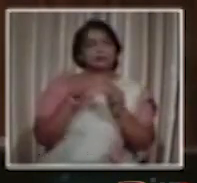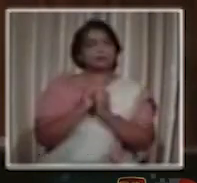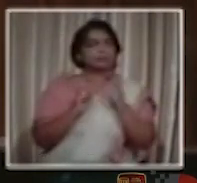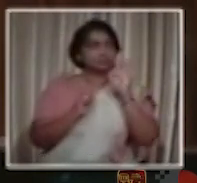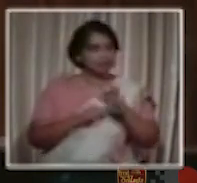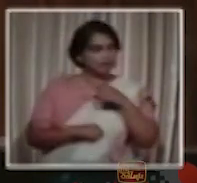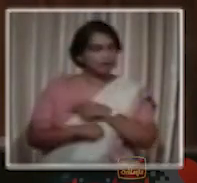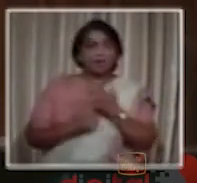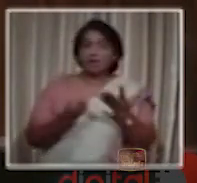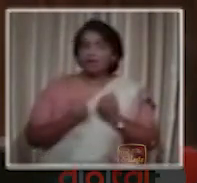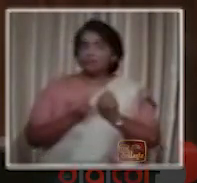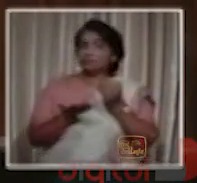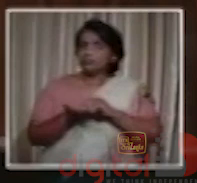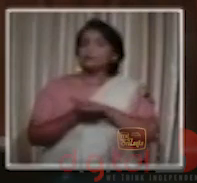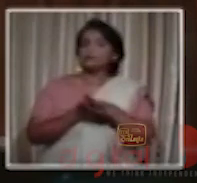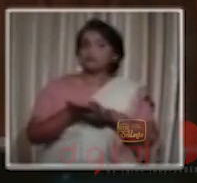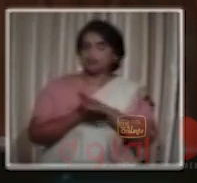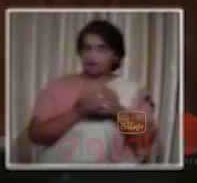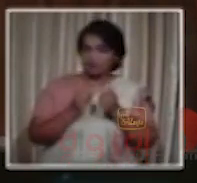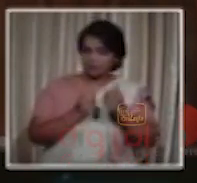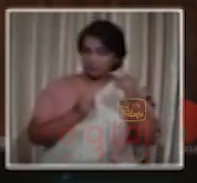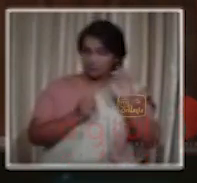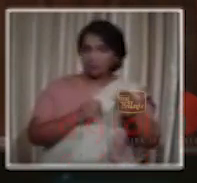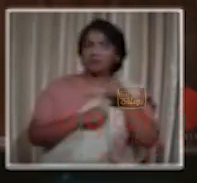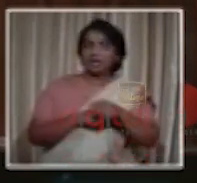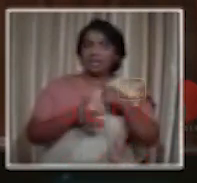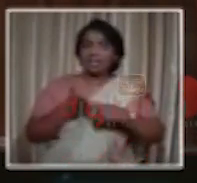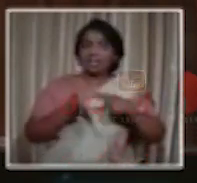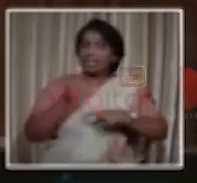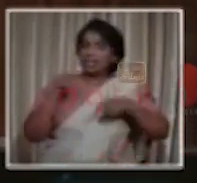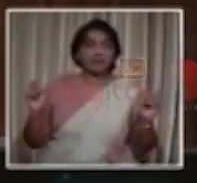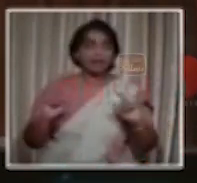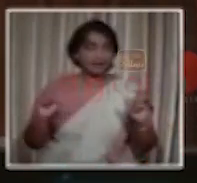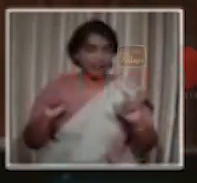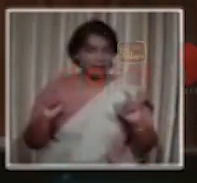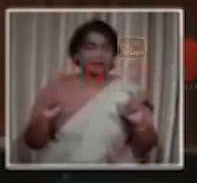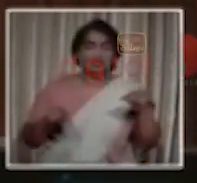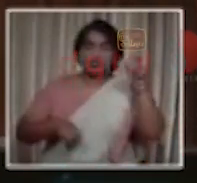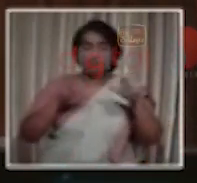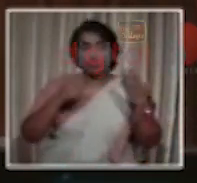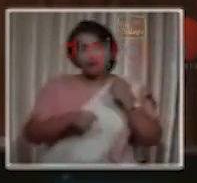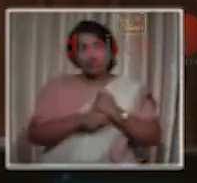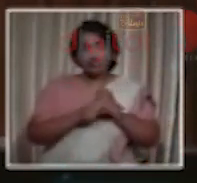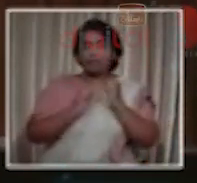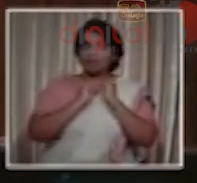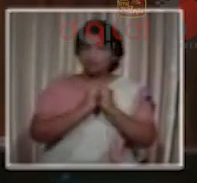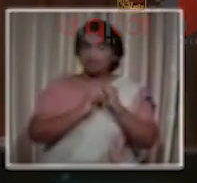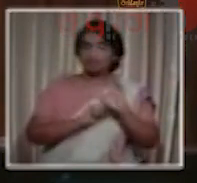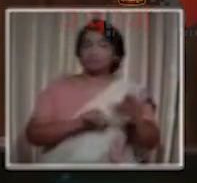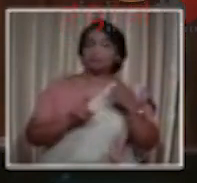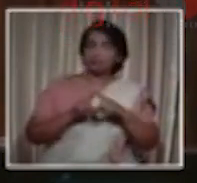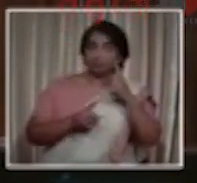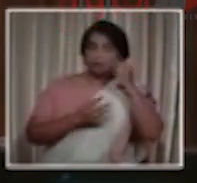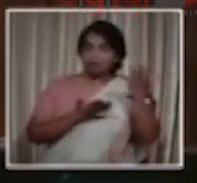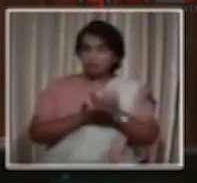සඳහා අවශ්‍ය සංශෝධන සිදු කිරීම දේශපාලනඥයන් සහ ඔවුන්ගේ ඥාතීන් හෝ රාජ්‍ය සේවකයන් විසින් අනීතිකව උපයන